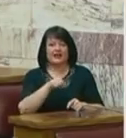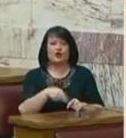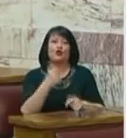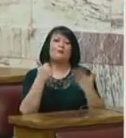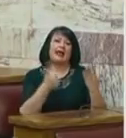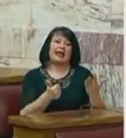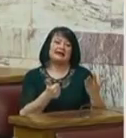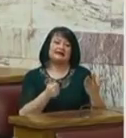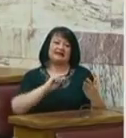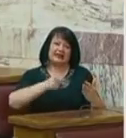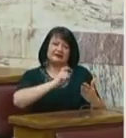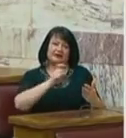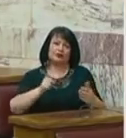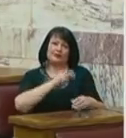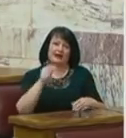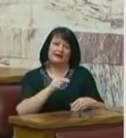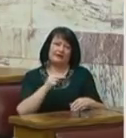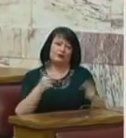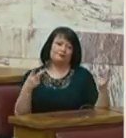2,6 δισεκατομμυρίων ευρώ.